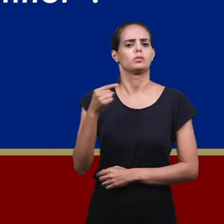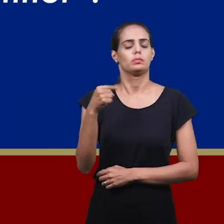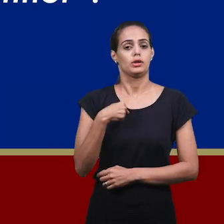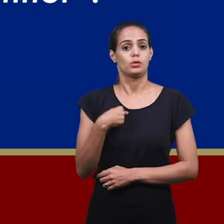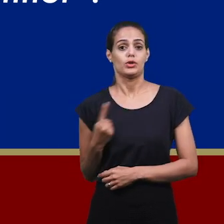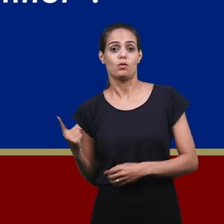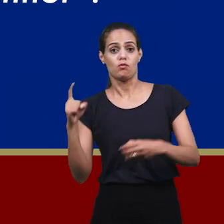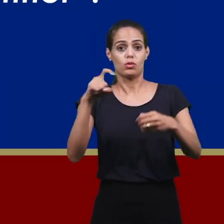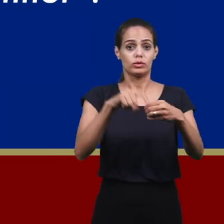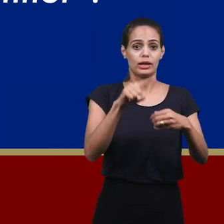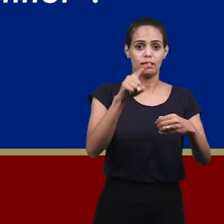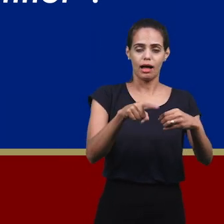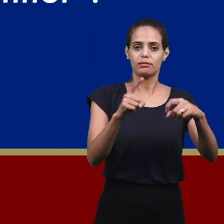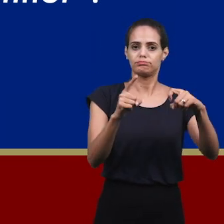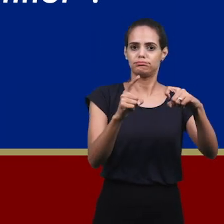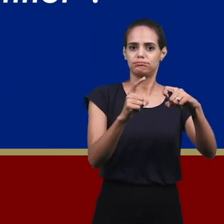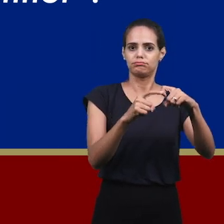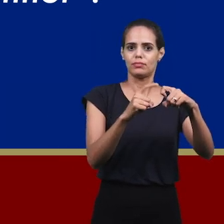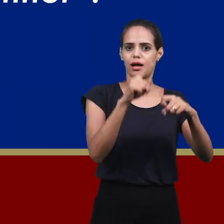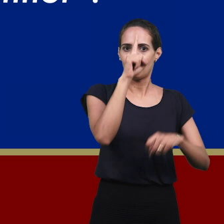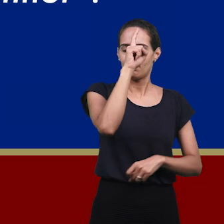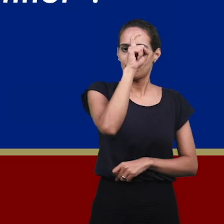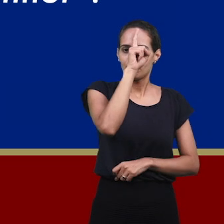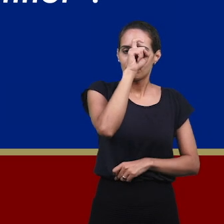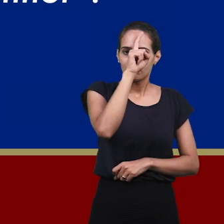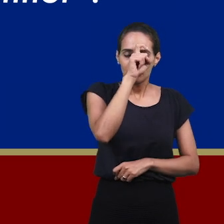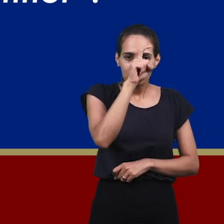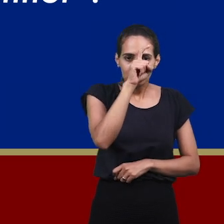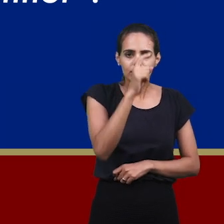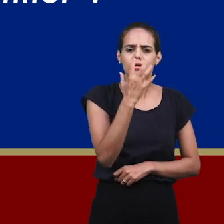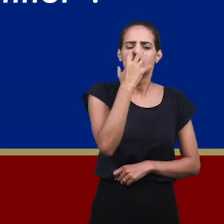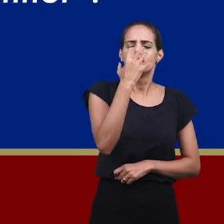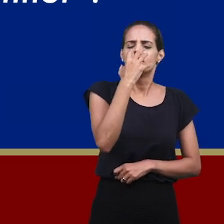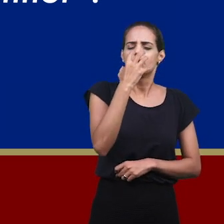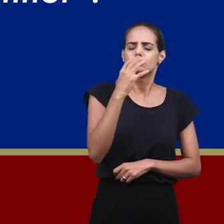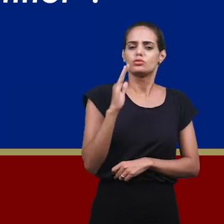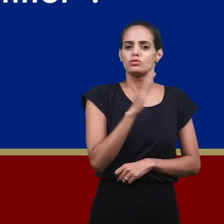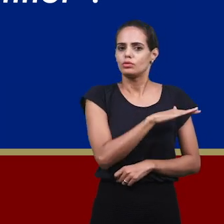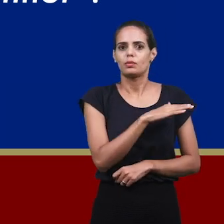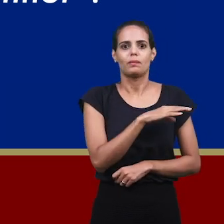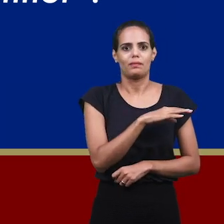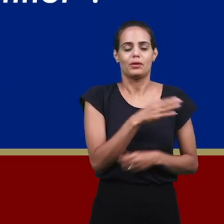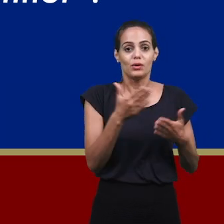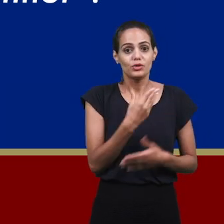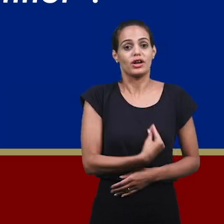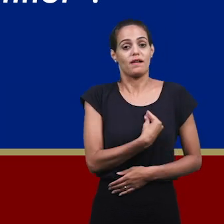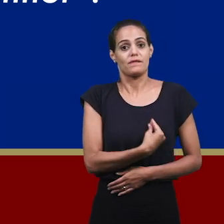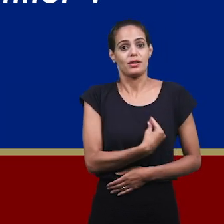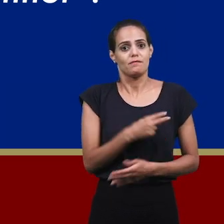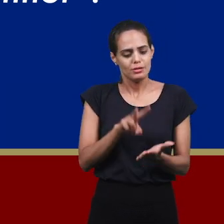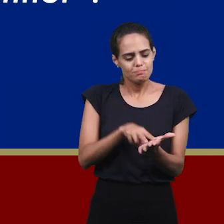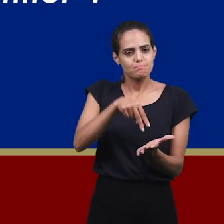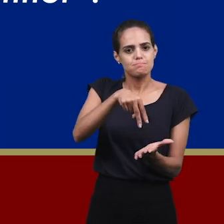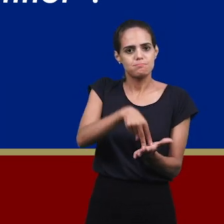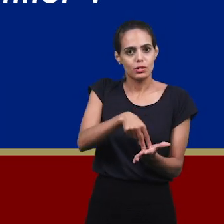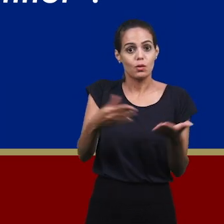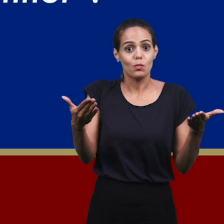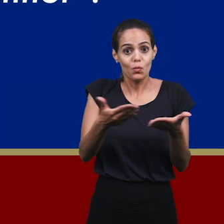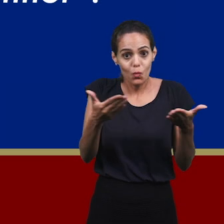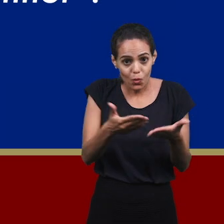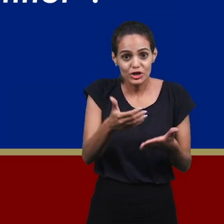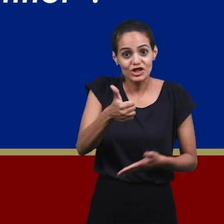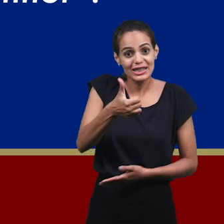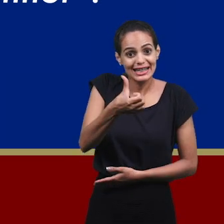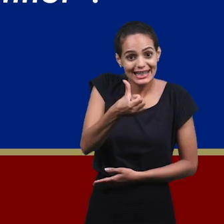fille était déjà sans aucun appareil respiratoire. Aujourd'hui, elle a 16 ans et est musicien à